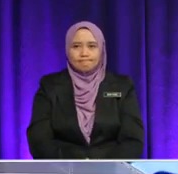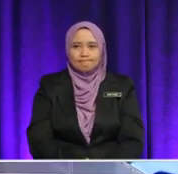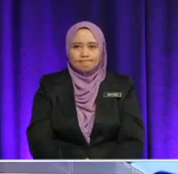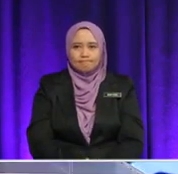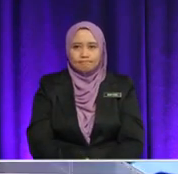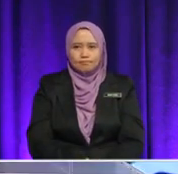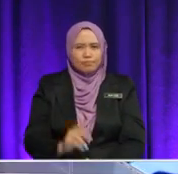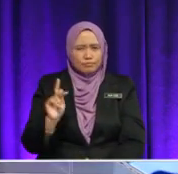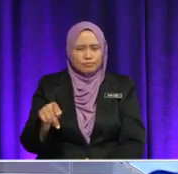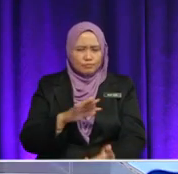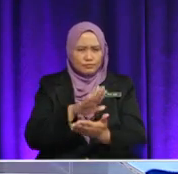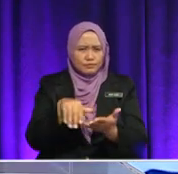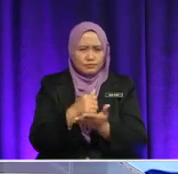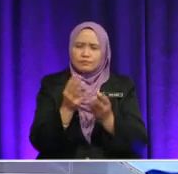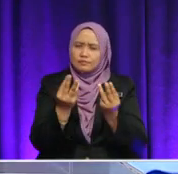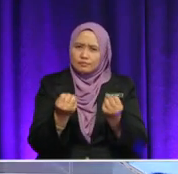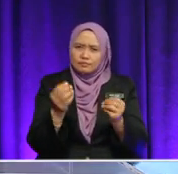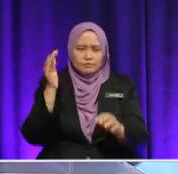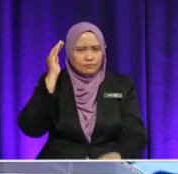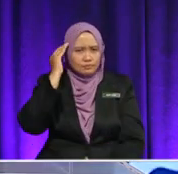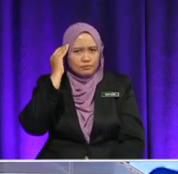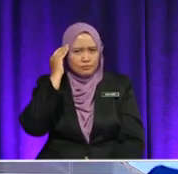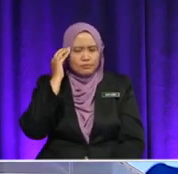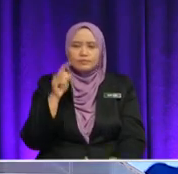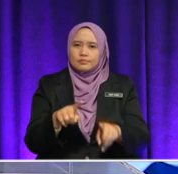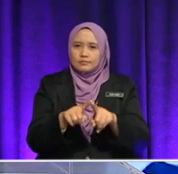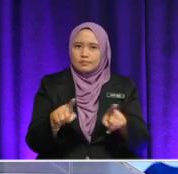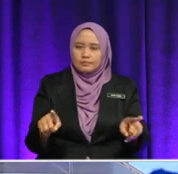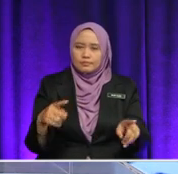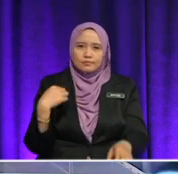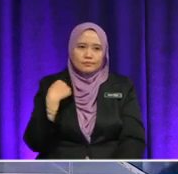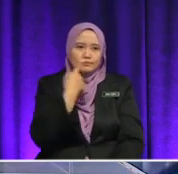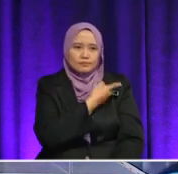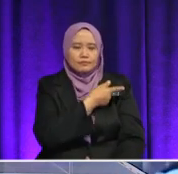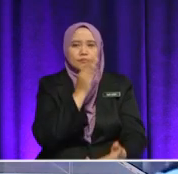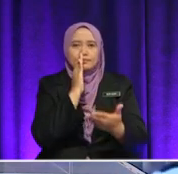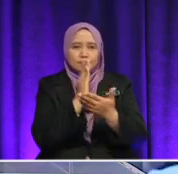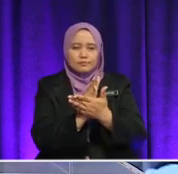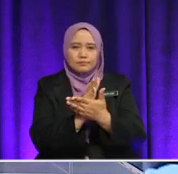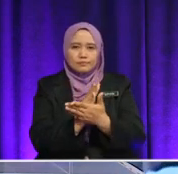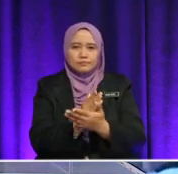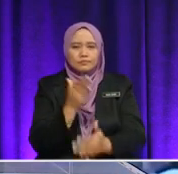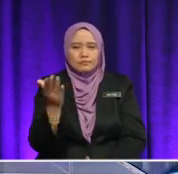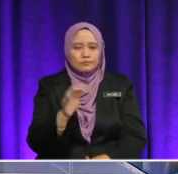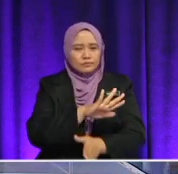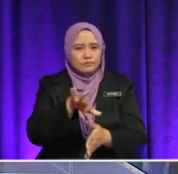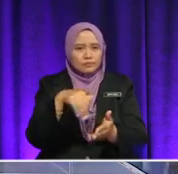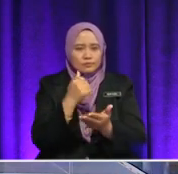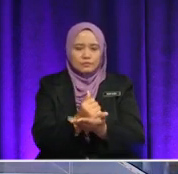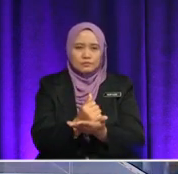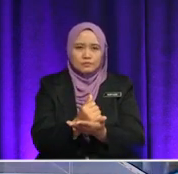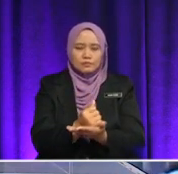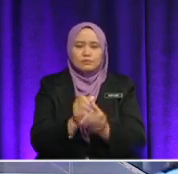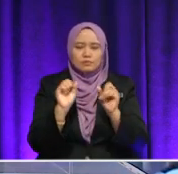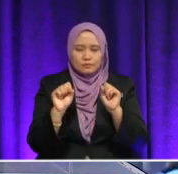atau apalagi yang ada tapi kita tidak berhenti rehat dulu anda semua jangan kemudian atas